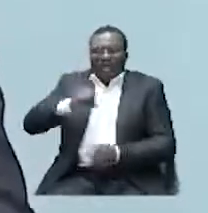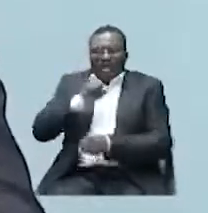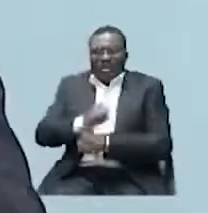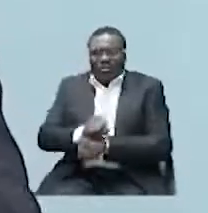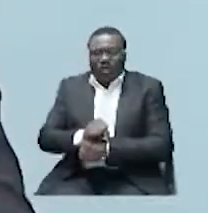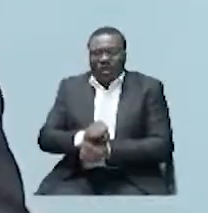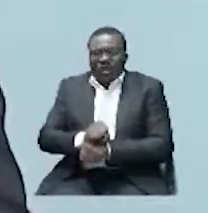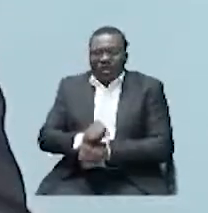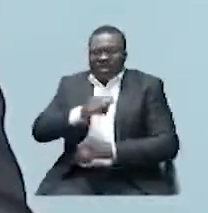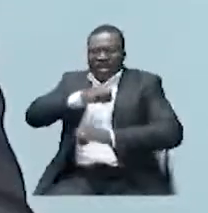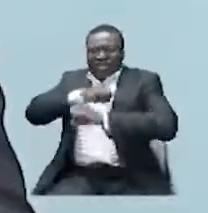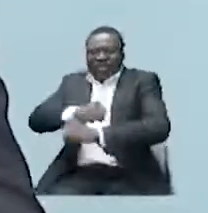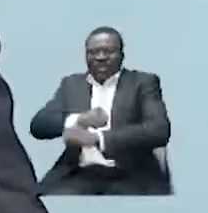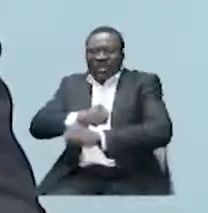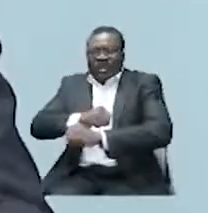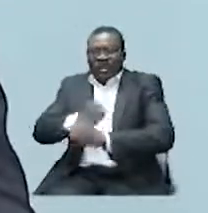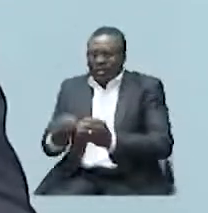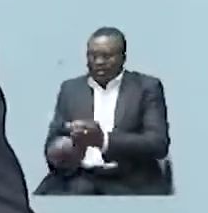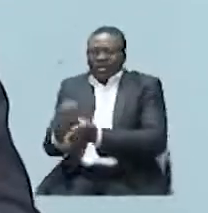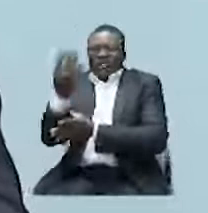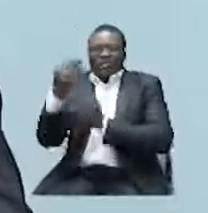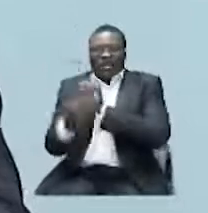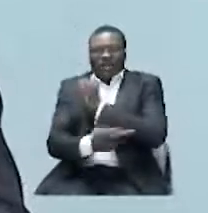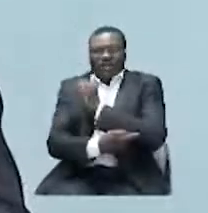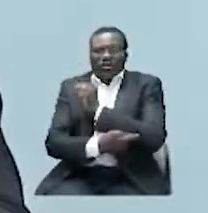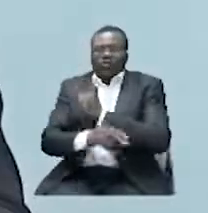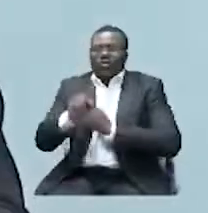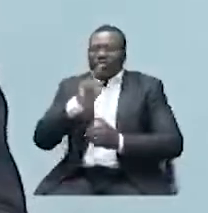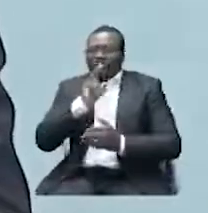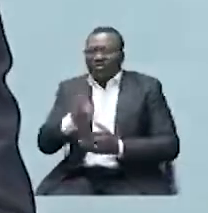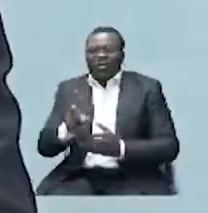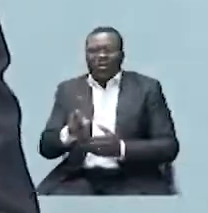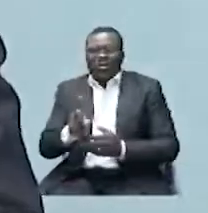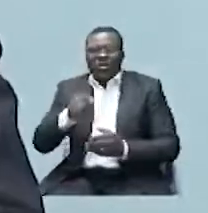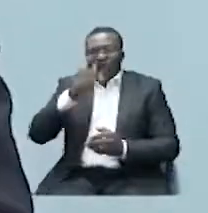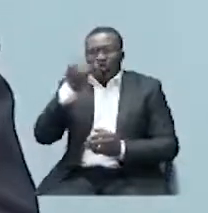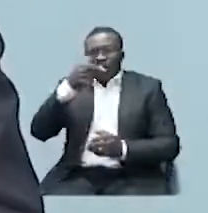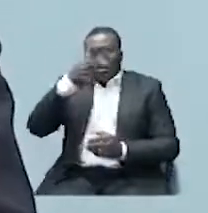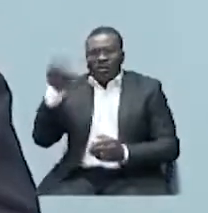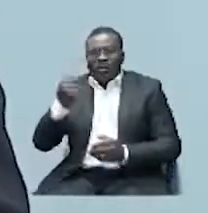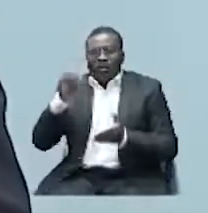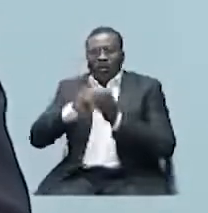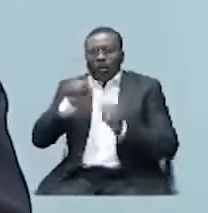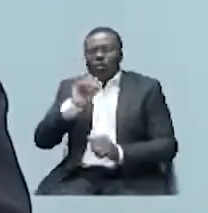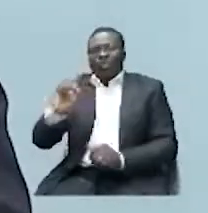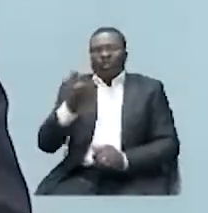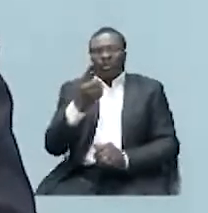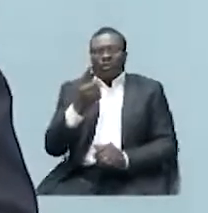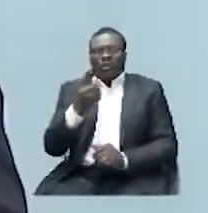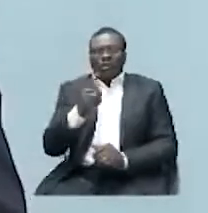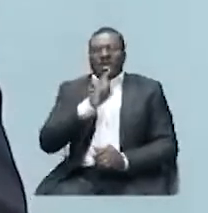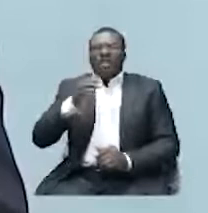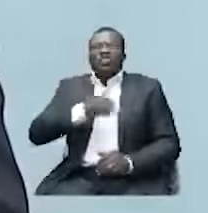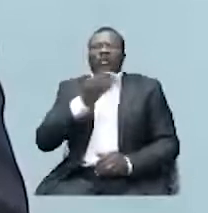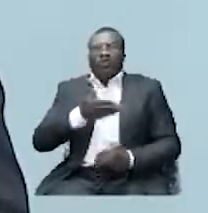l'emploi, la sécurité, le développement dans les régions sera une réalité. Parce qu'on ne peut pas seul être